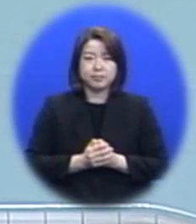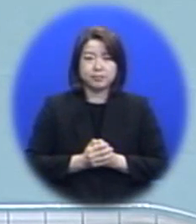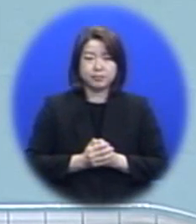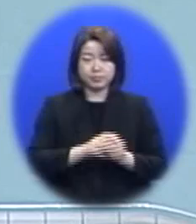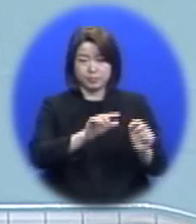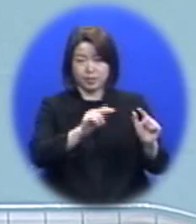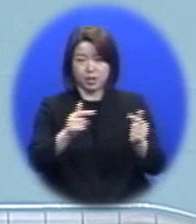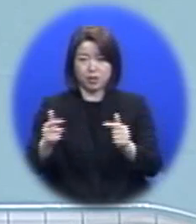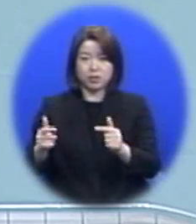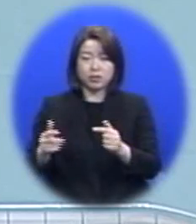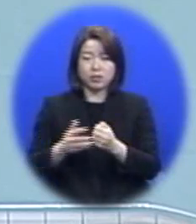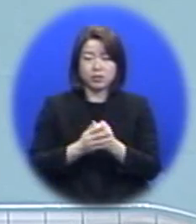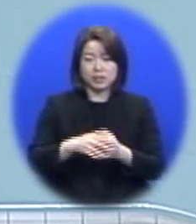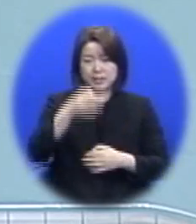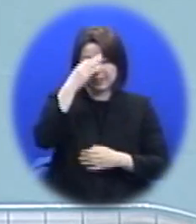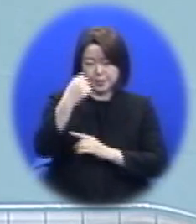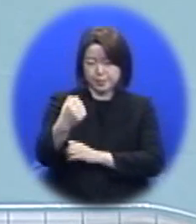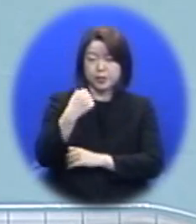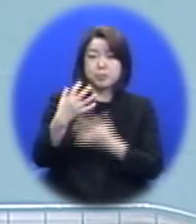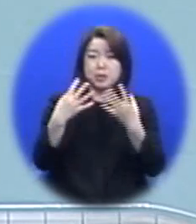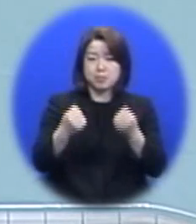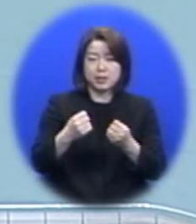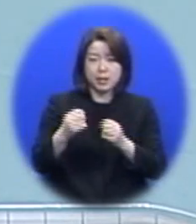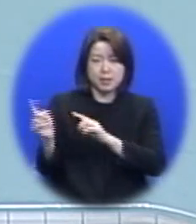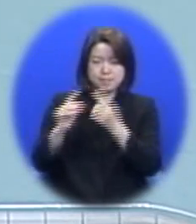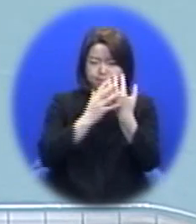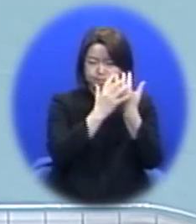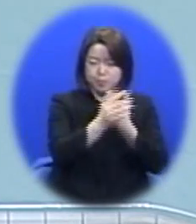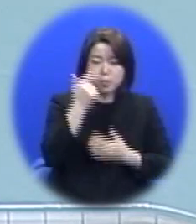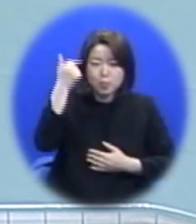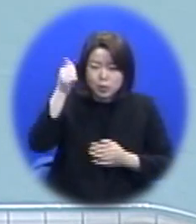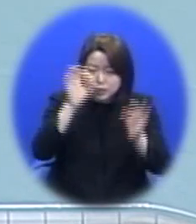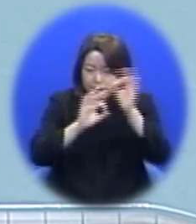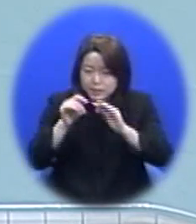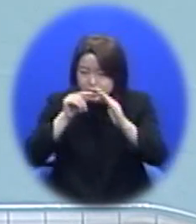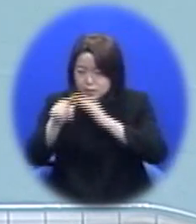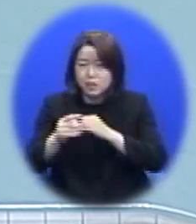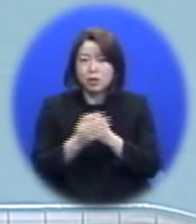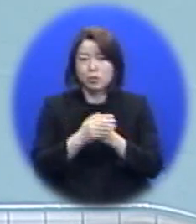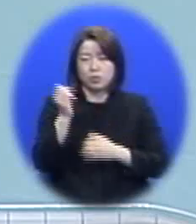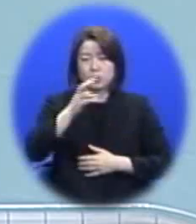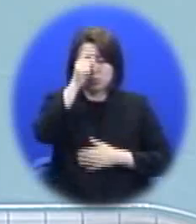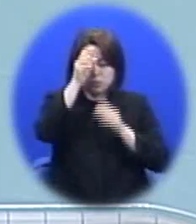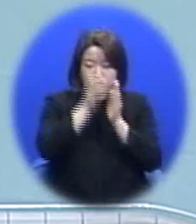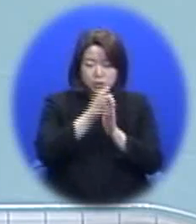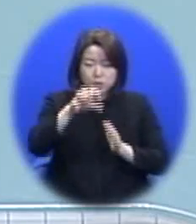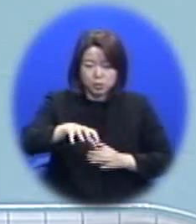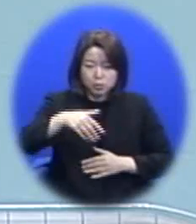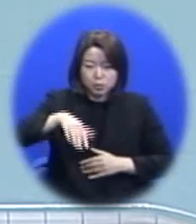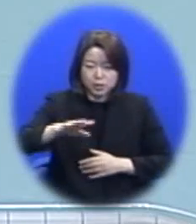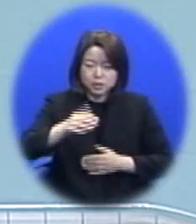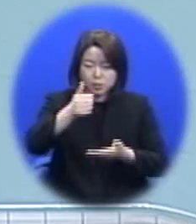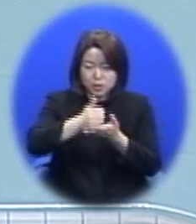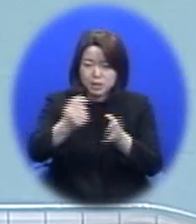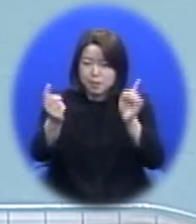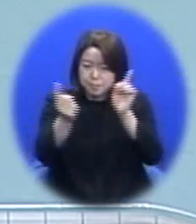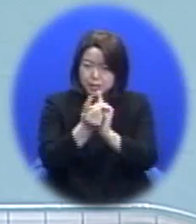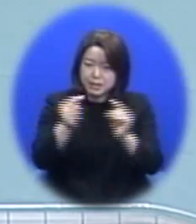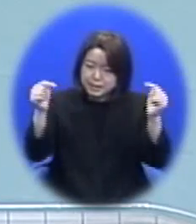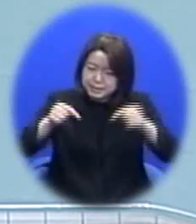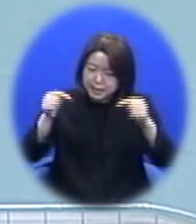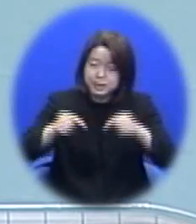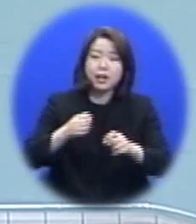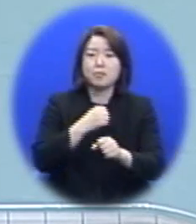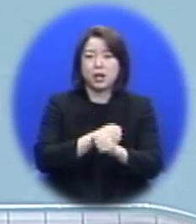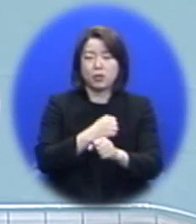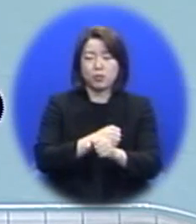여러 참 능력이 많다는 부흥 목사님 찾아가고 또 기도원에 가서 기도원 원장님을 만나서 상담을